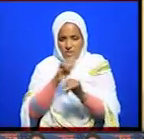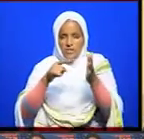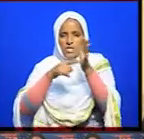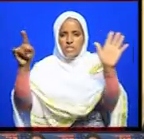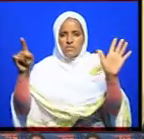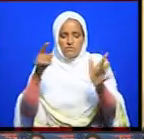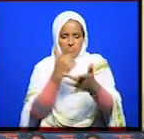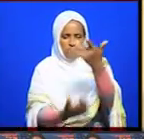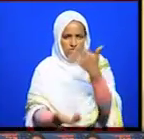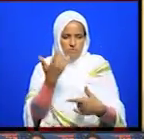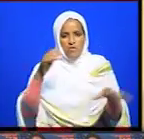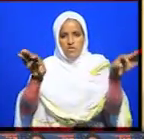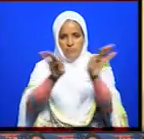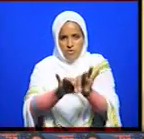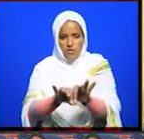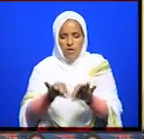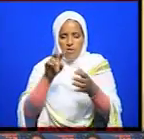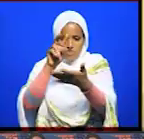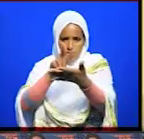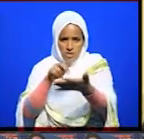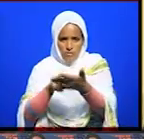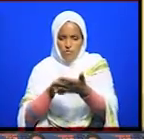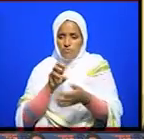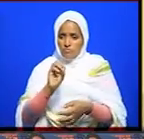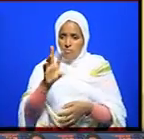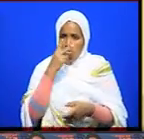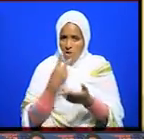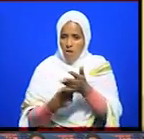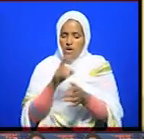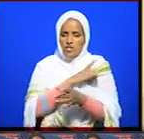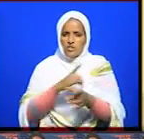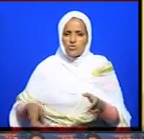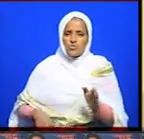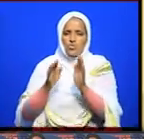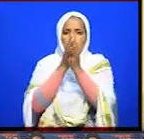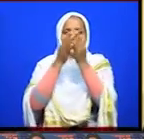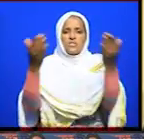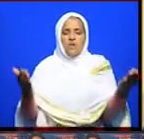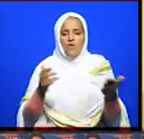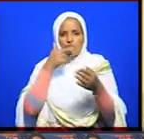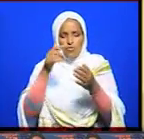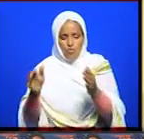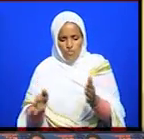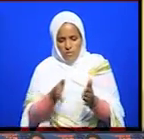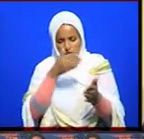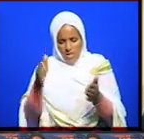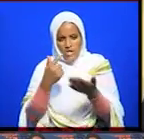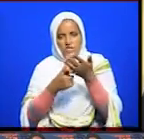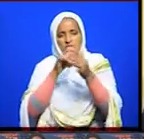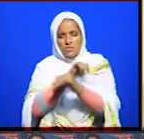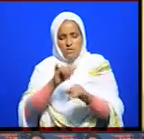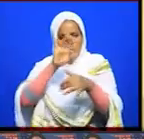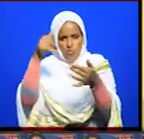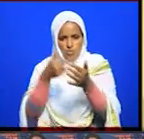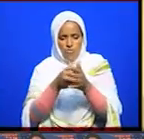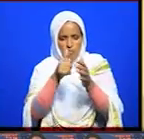በዚያ መልኩ ግልጽነት የሰፈነበት ሲነበብ ደግሞ የሚገኘው የሚንጸባረቀው የክርስቶስ መጽሐፍ ተብሎ የሚገለጽ እንዲህ